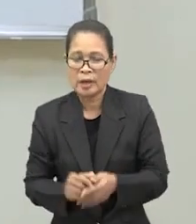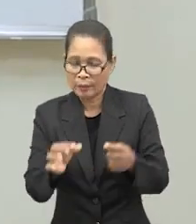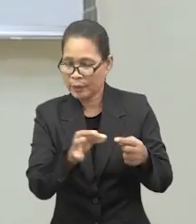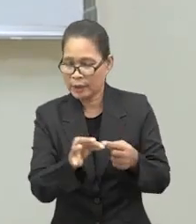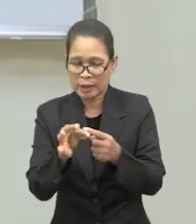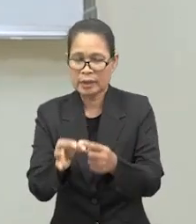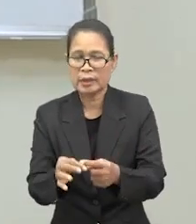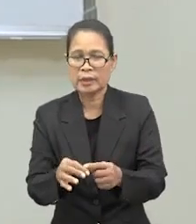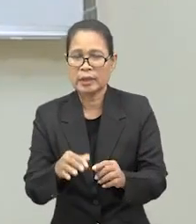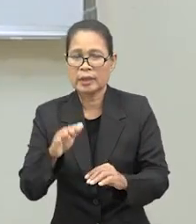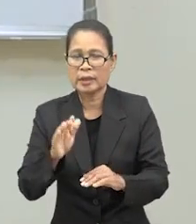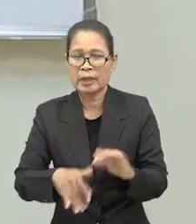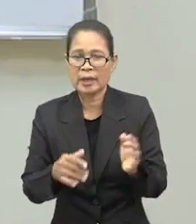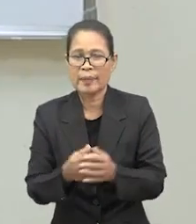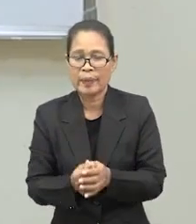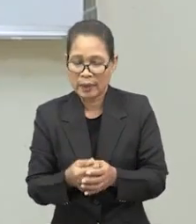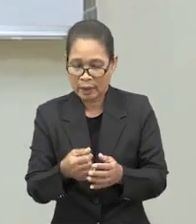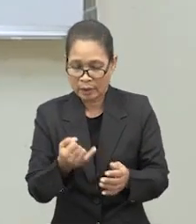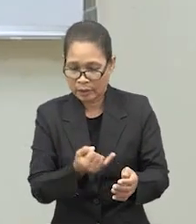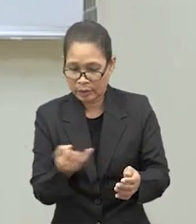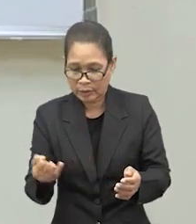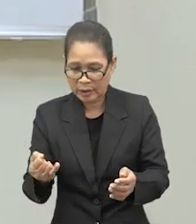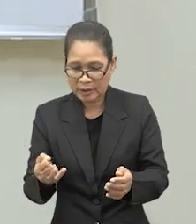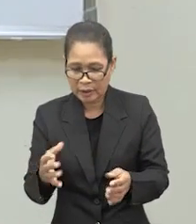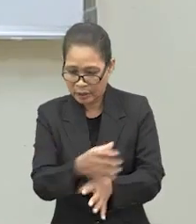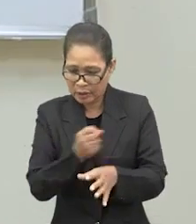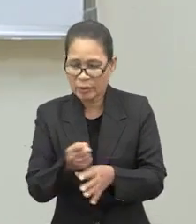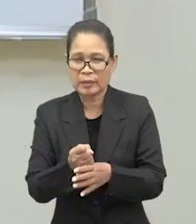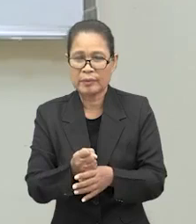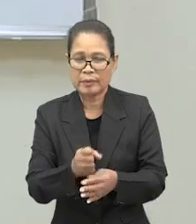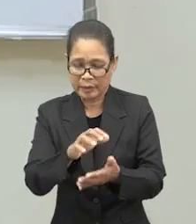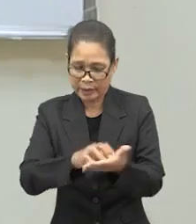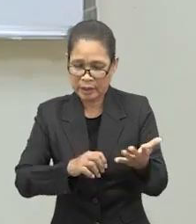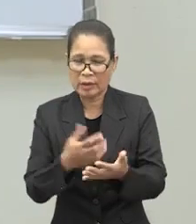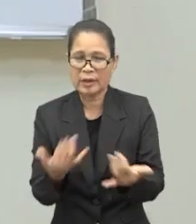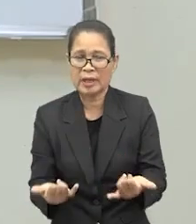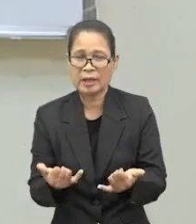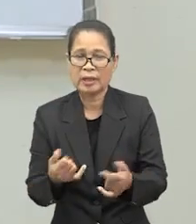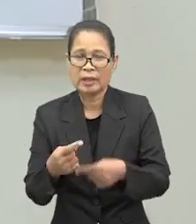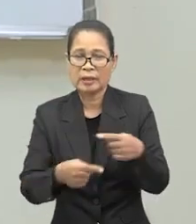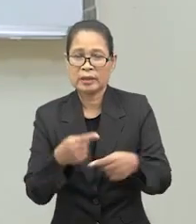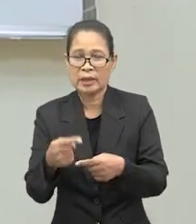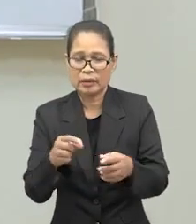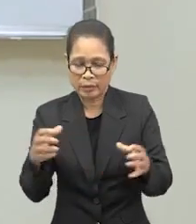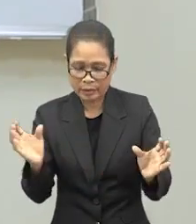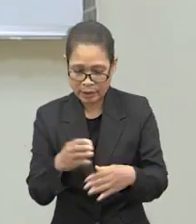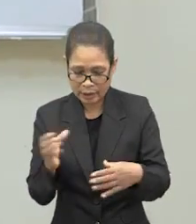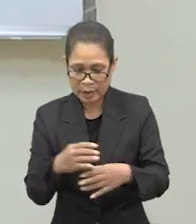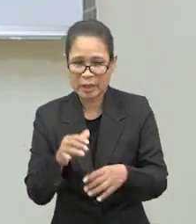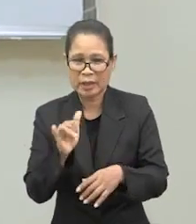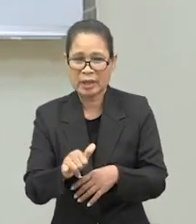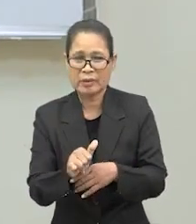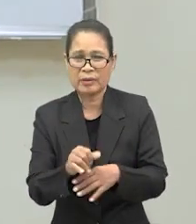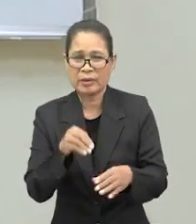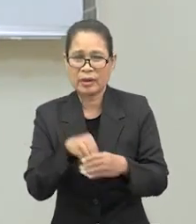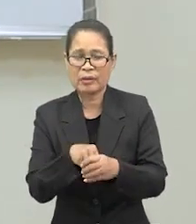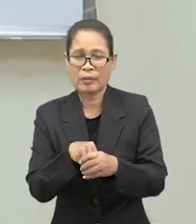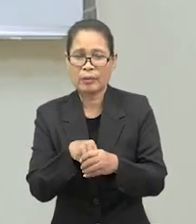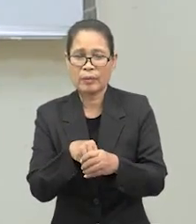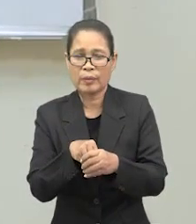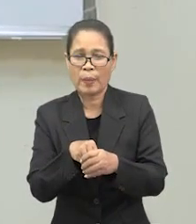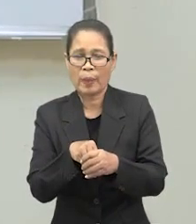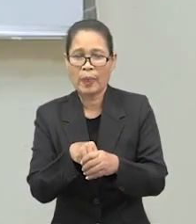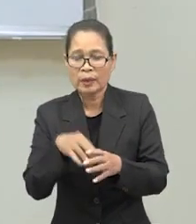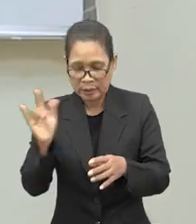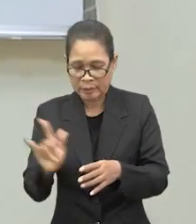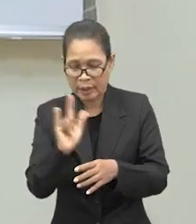và chạm thằng ngày đỏ bọc ồn bị xét từ chiêng nâng từ tiết cứ cồn ai do bộ màn vị thị đỏ chấm nôn tua sụp hía ní từ kẹn nề